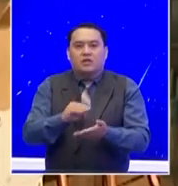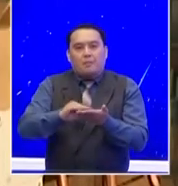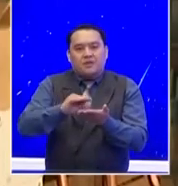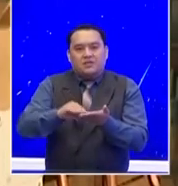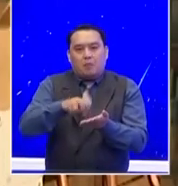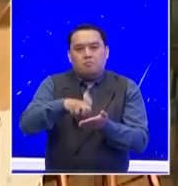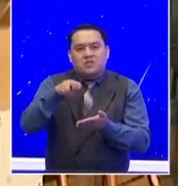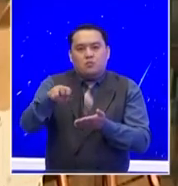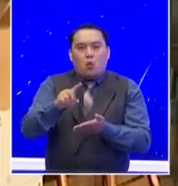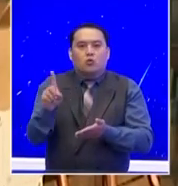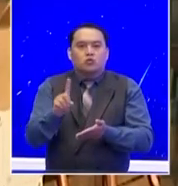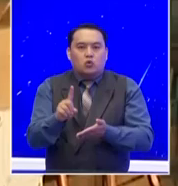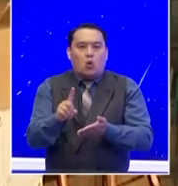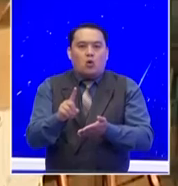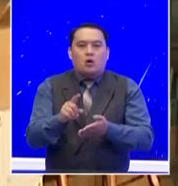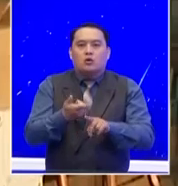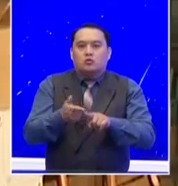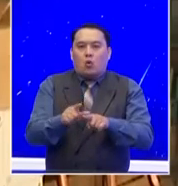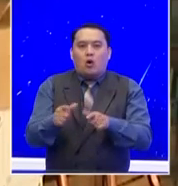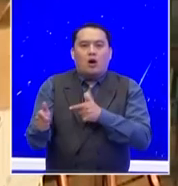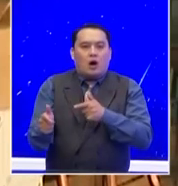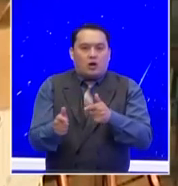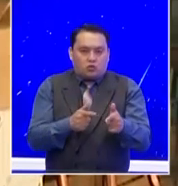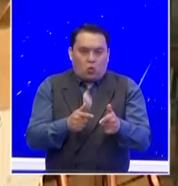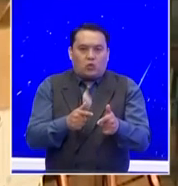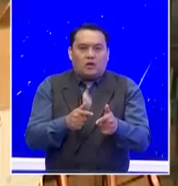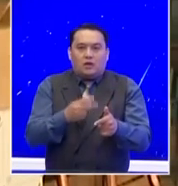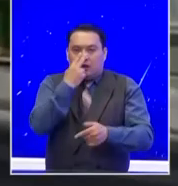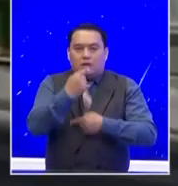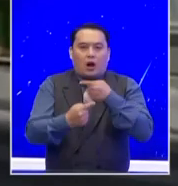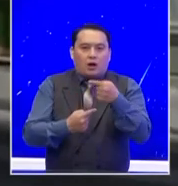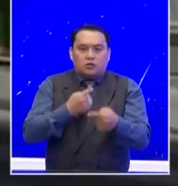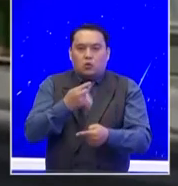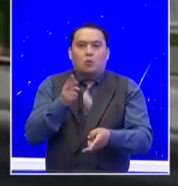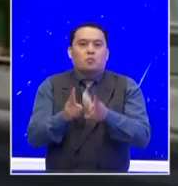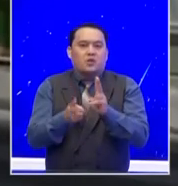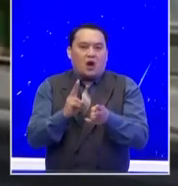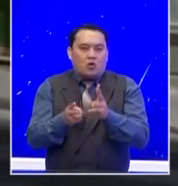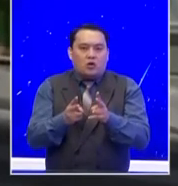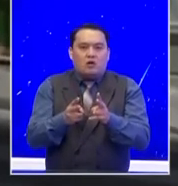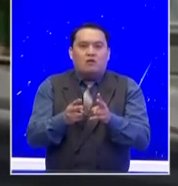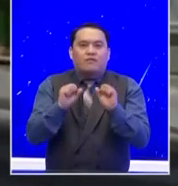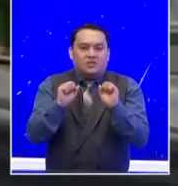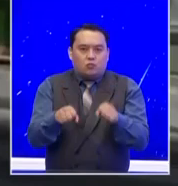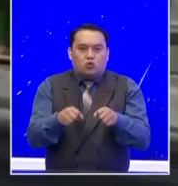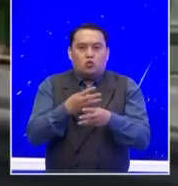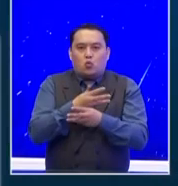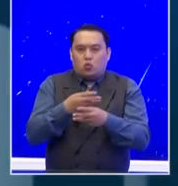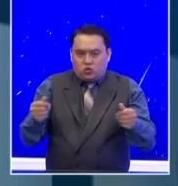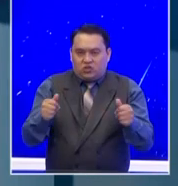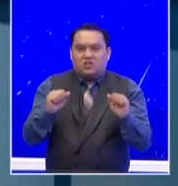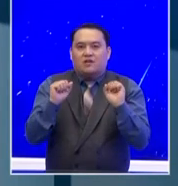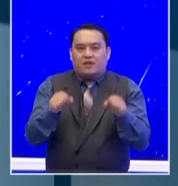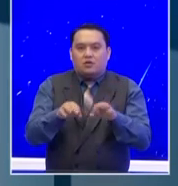президенту Эммануэлю Макрону письмо, в котором говорится, что над традиционными французскими бистро нависла реальная угроза